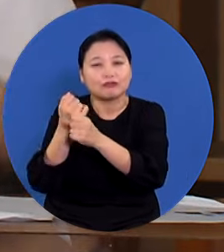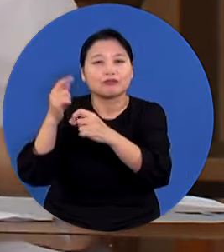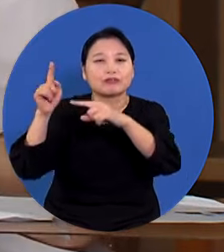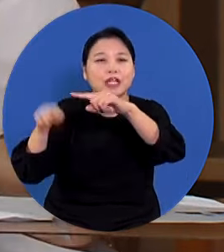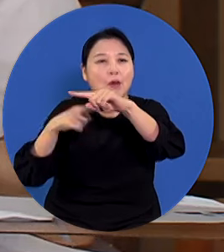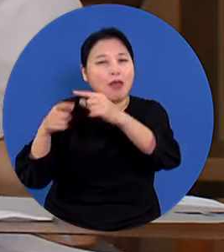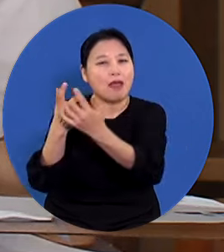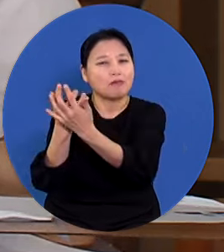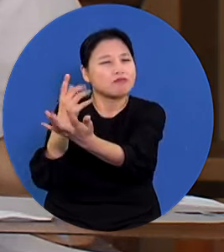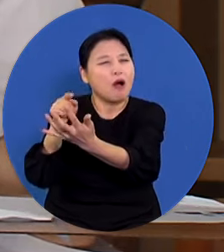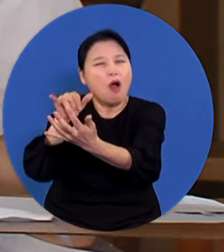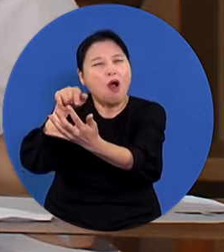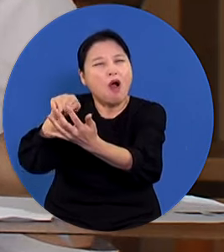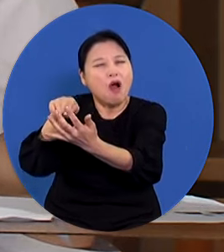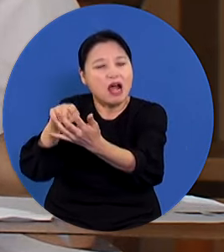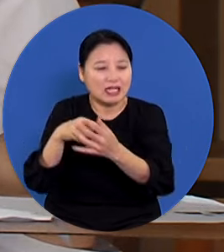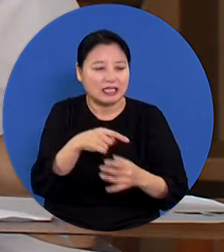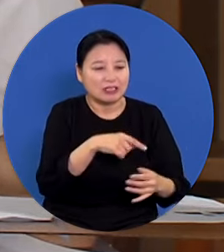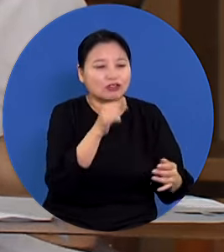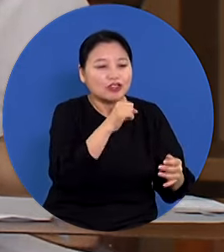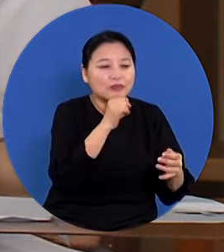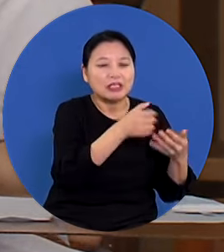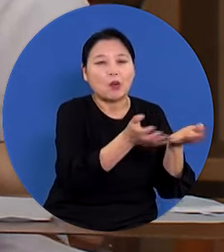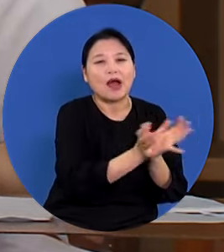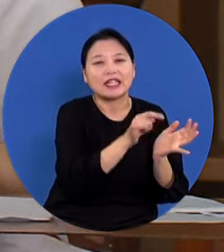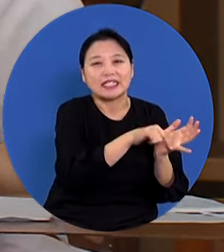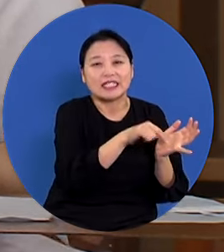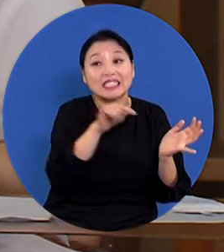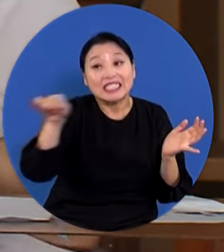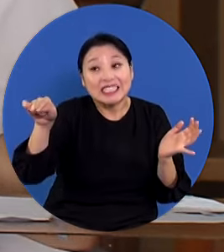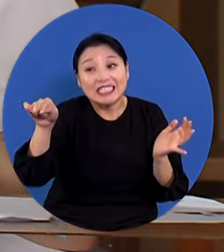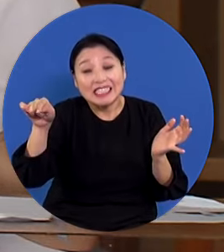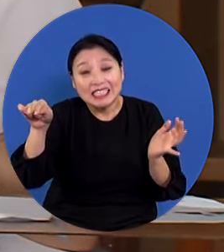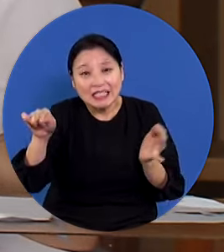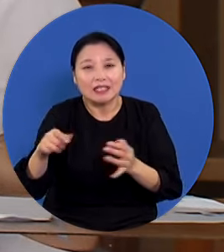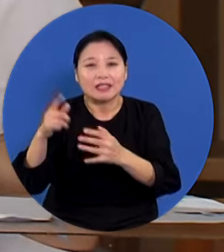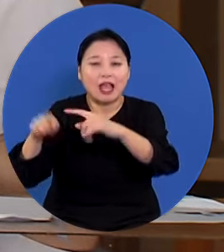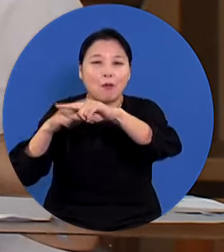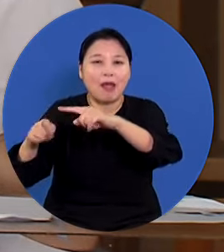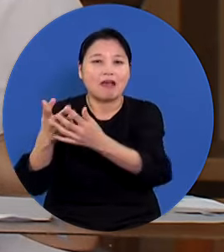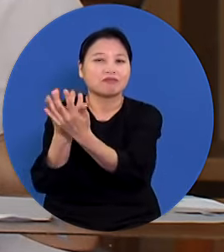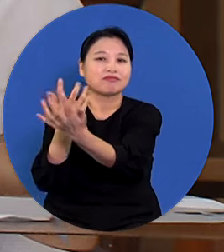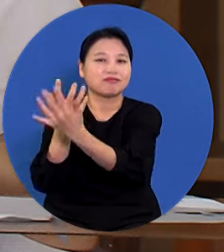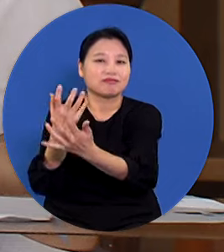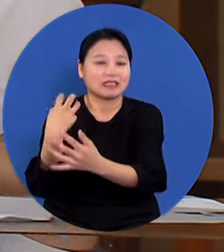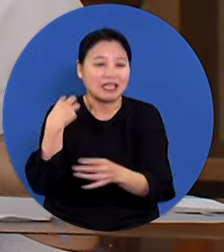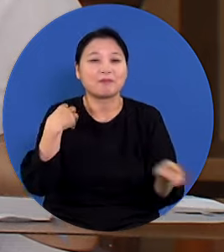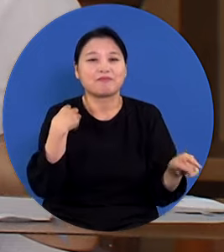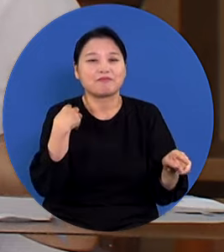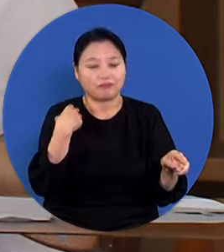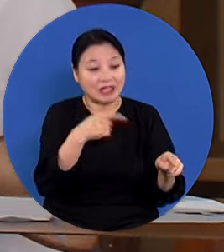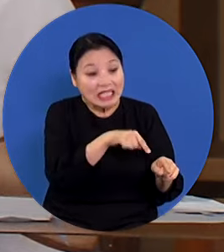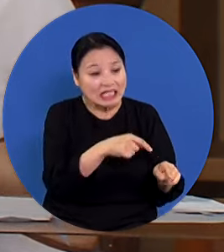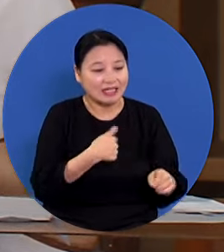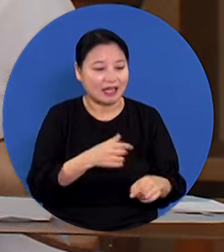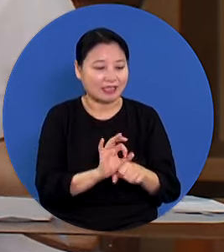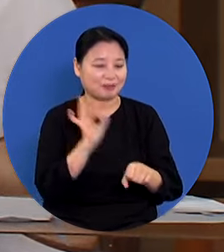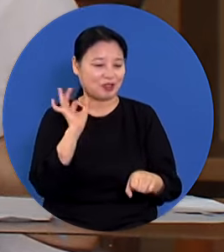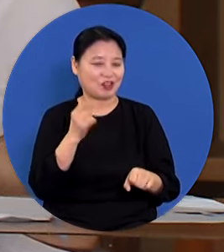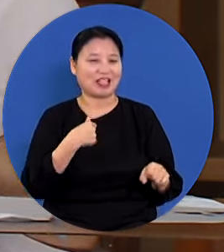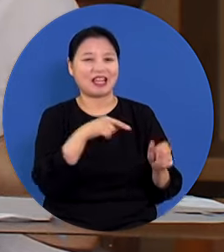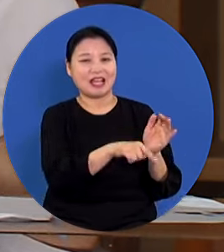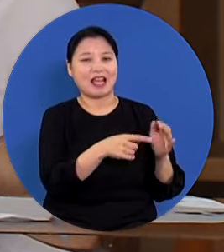하는 그런 동아리가 있어요. 근데 제가 사실은 10여 년 전에 그 동아리 지도교수를 예, 한 또 예. 저기 있었는데 뭐 그런 계기가